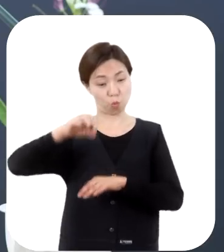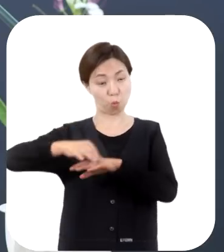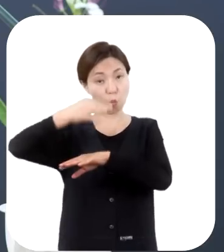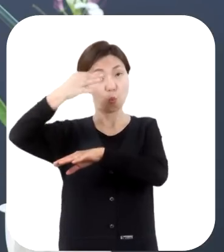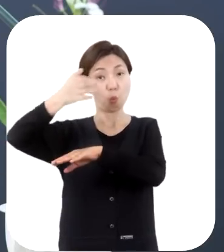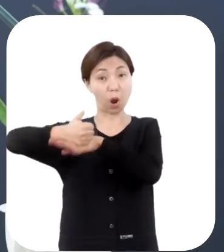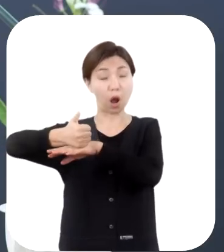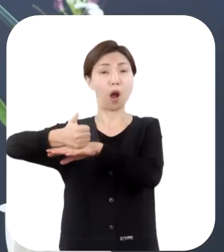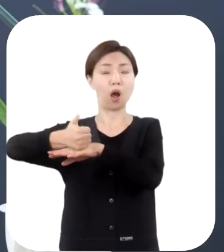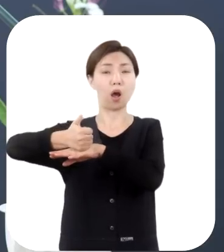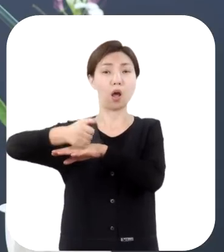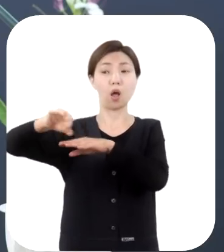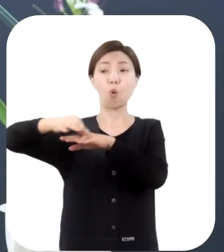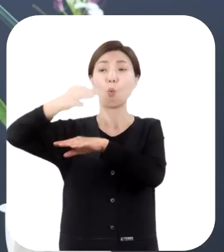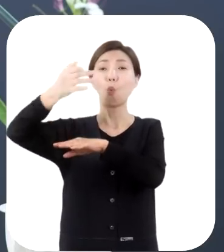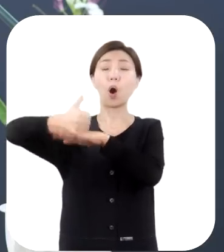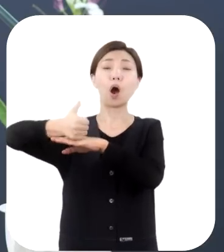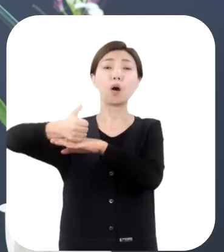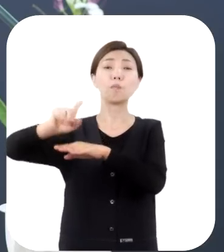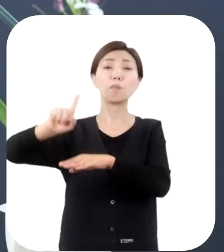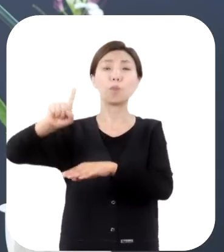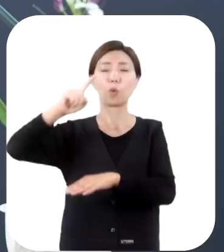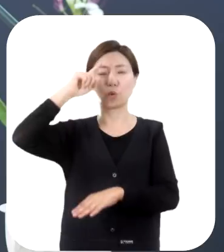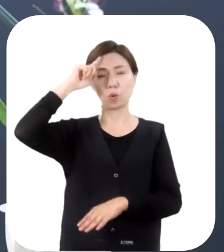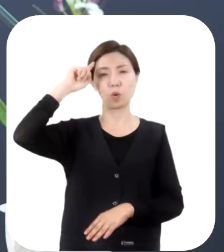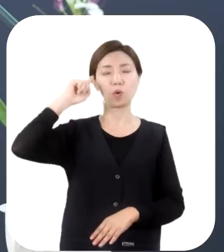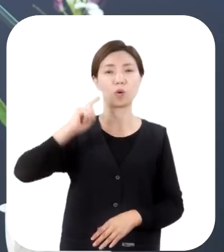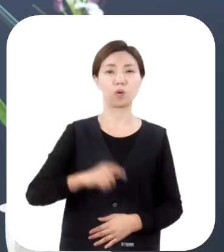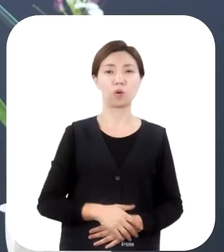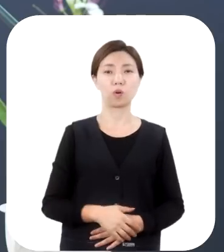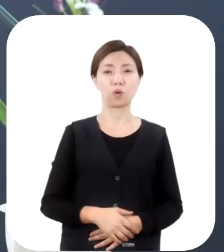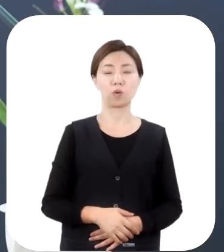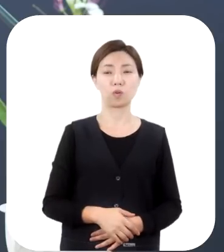거예요. 왕이라고 하는 존재가